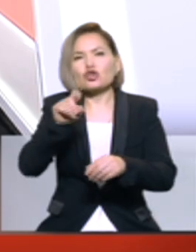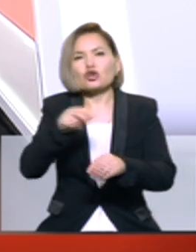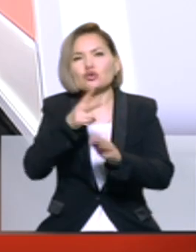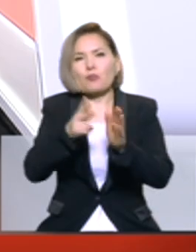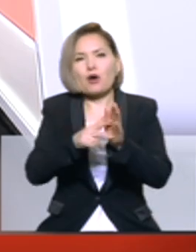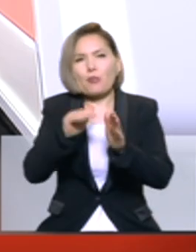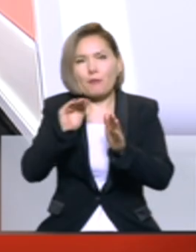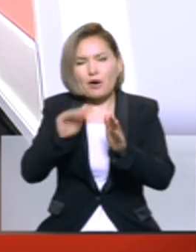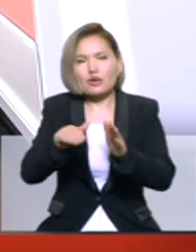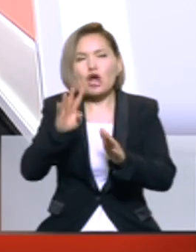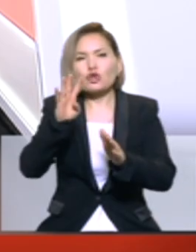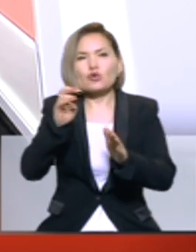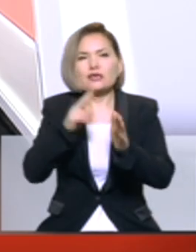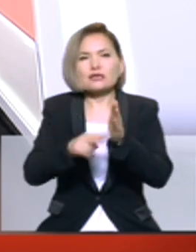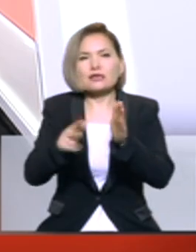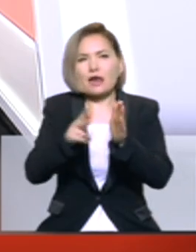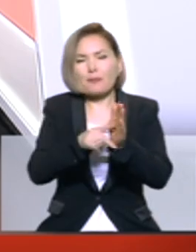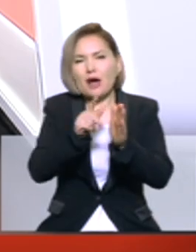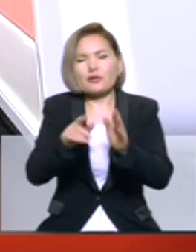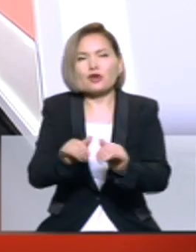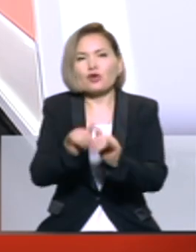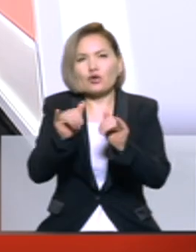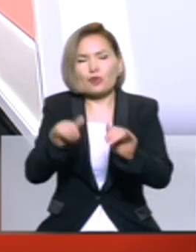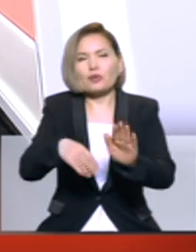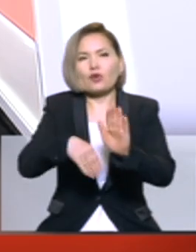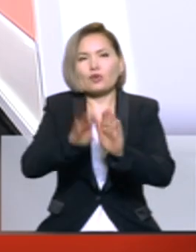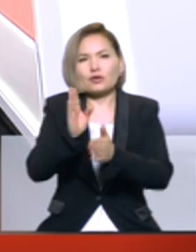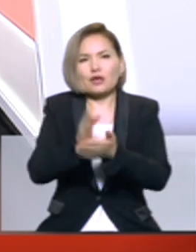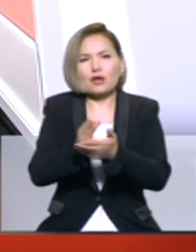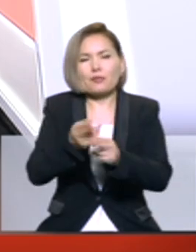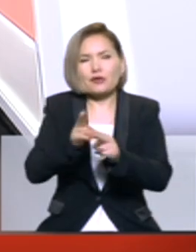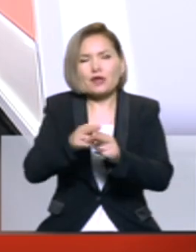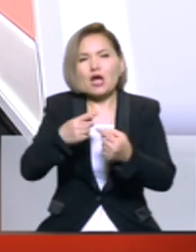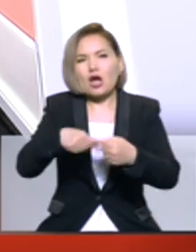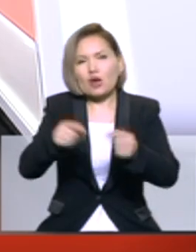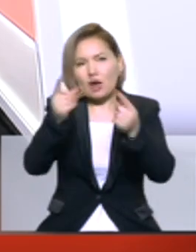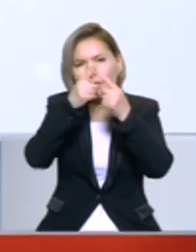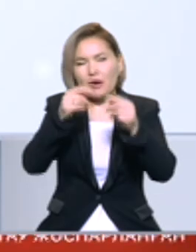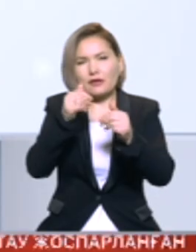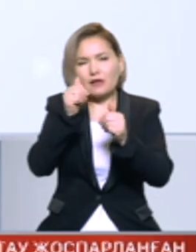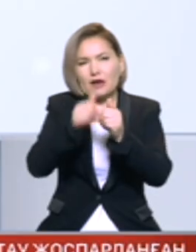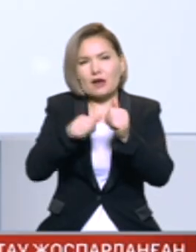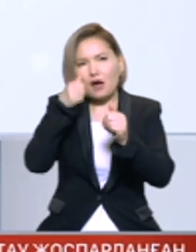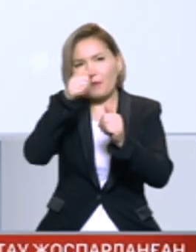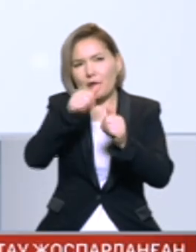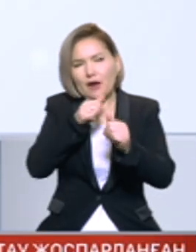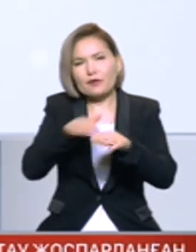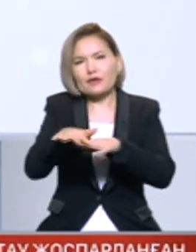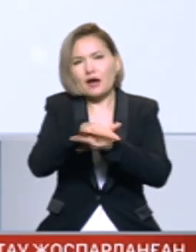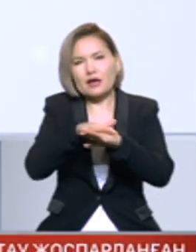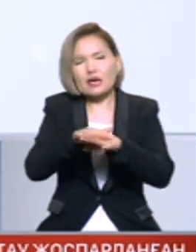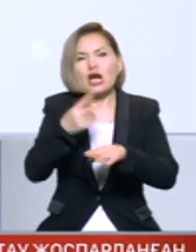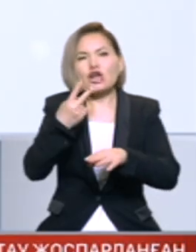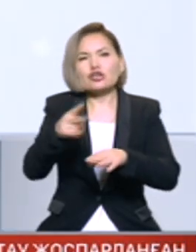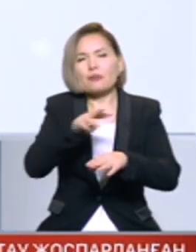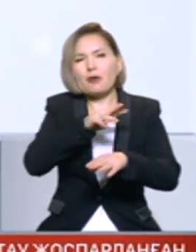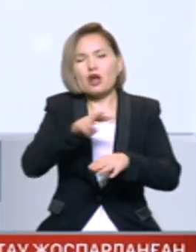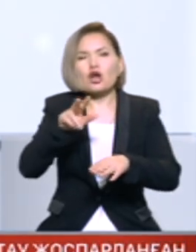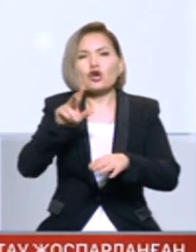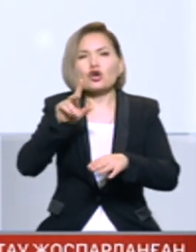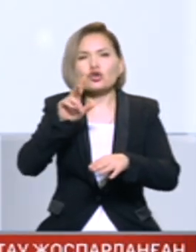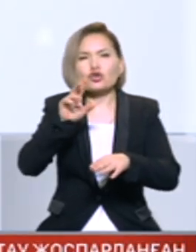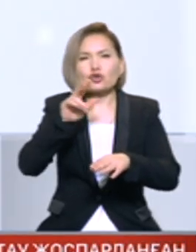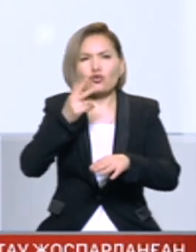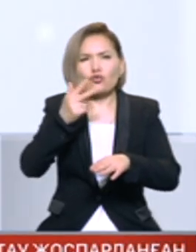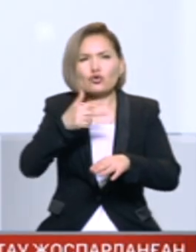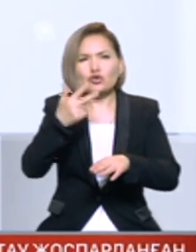20 118 478 адамға жетті деп хабарлайды. Бюроның мәліметінше жыл басында халық саны 20